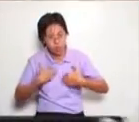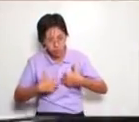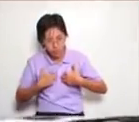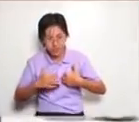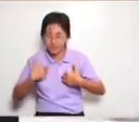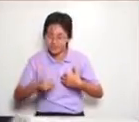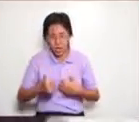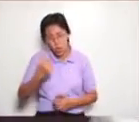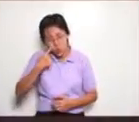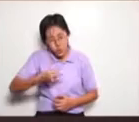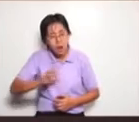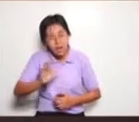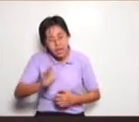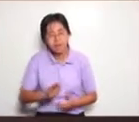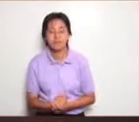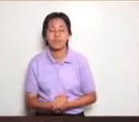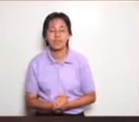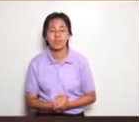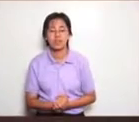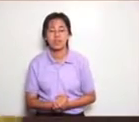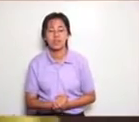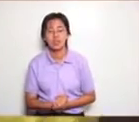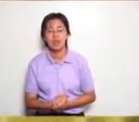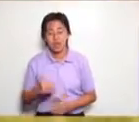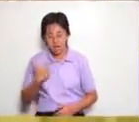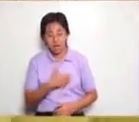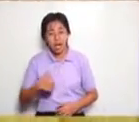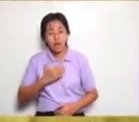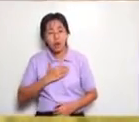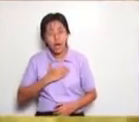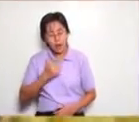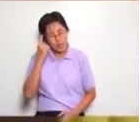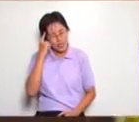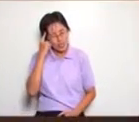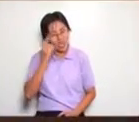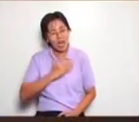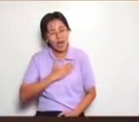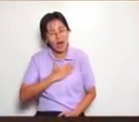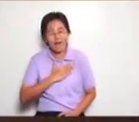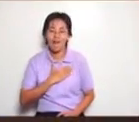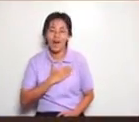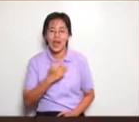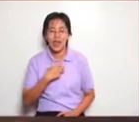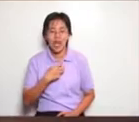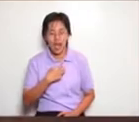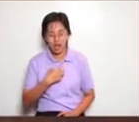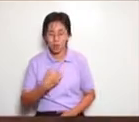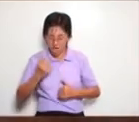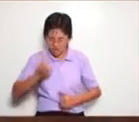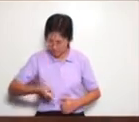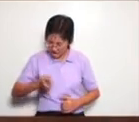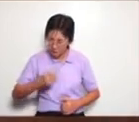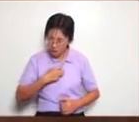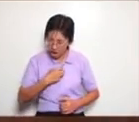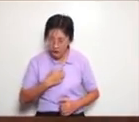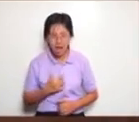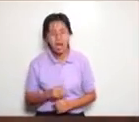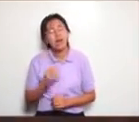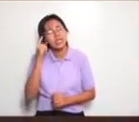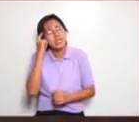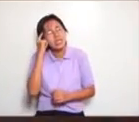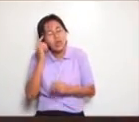ท